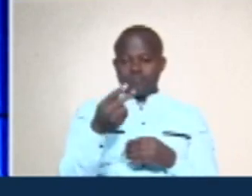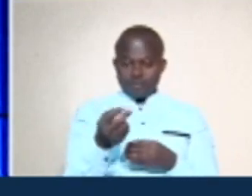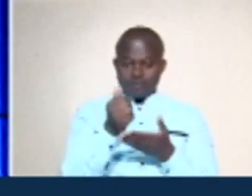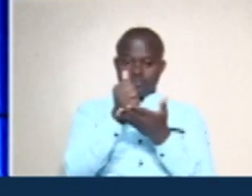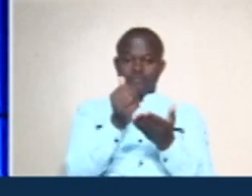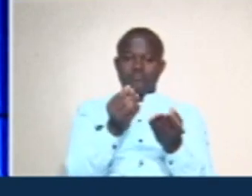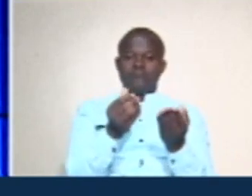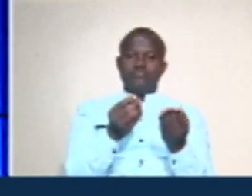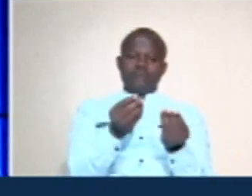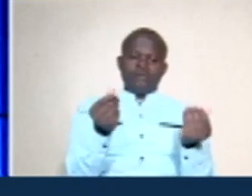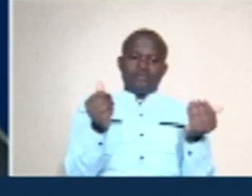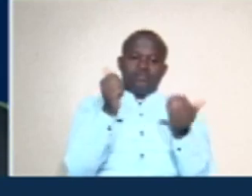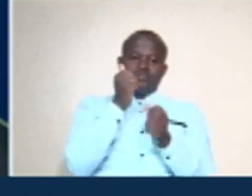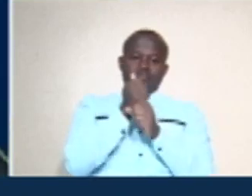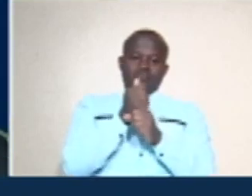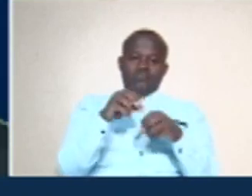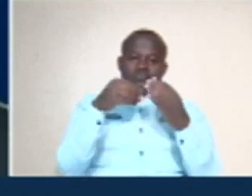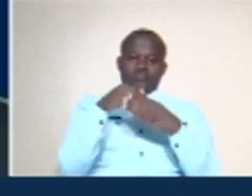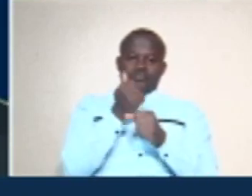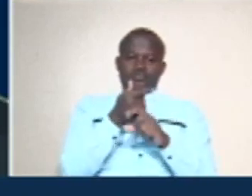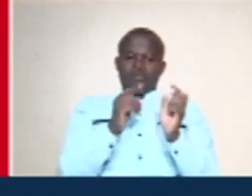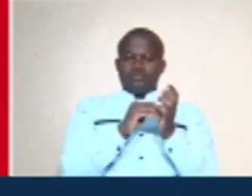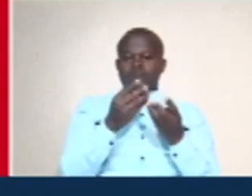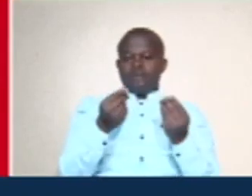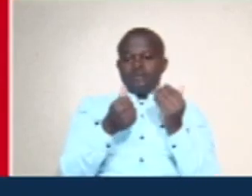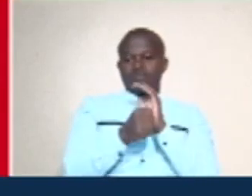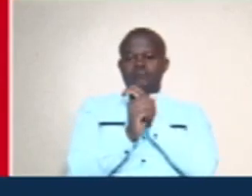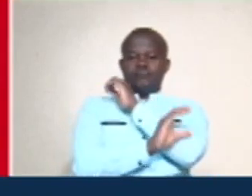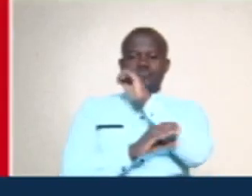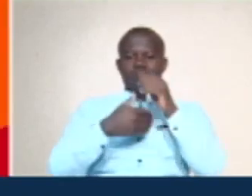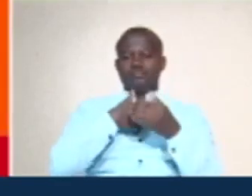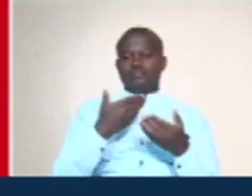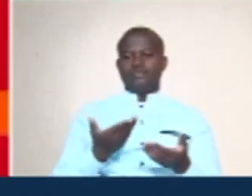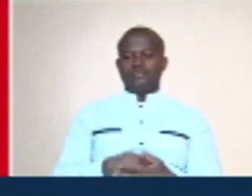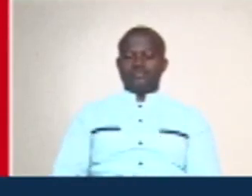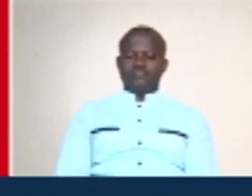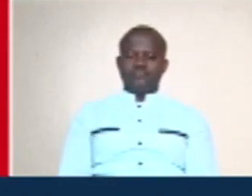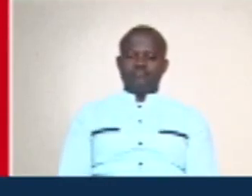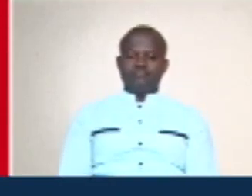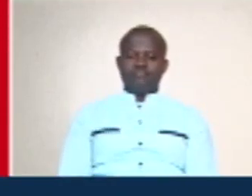mu gukora ndetse no gutanga akazi ndetse no gukemura ibibazo igihugu kiba gifite.